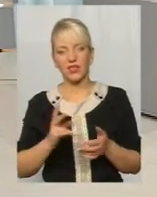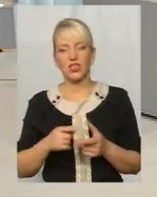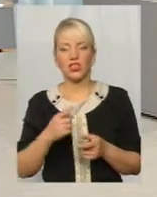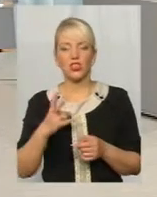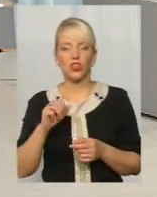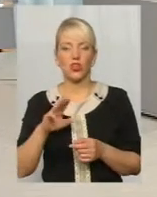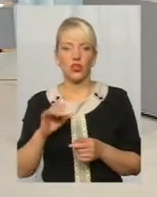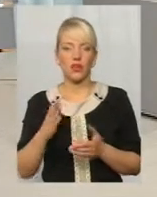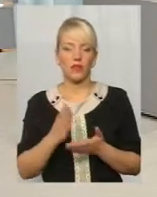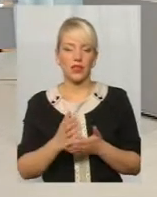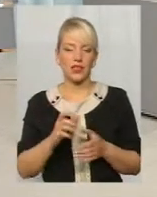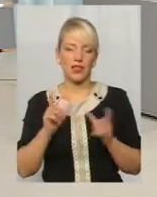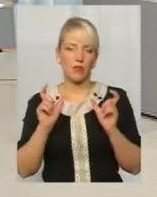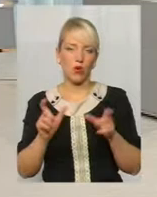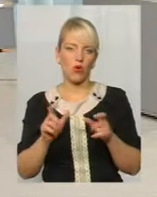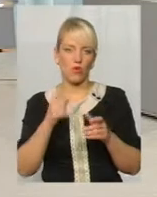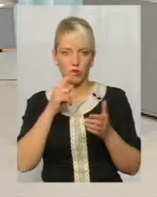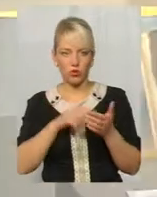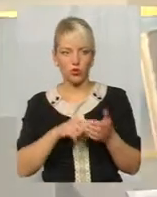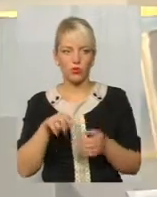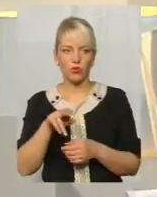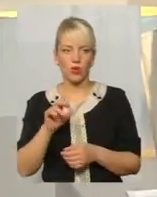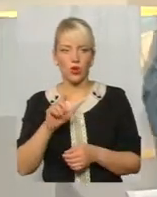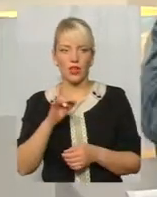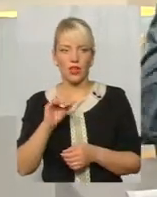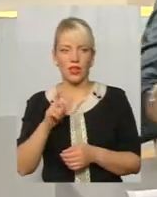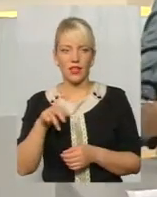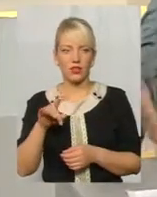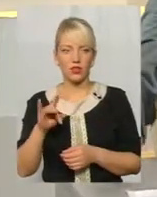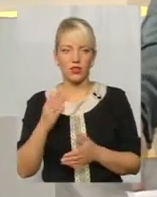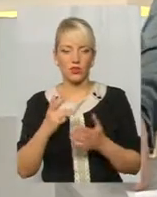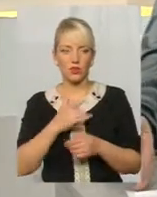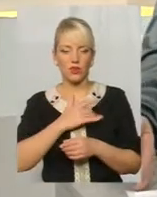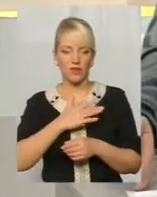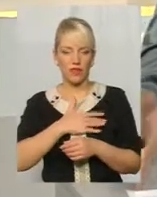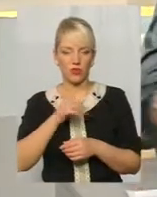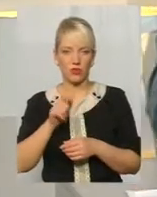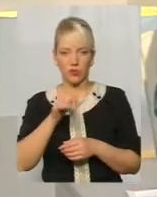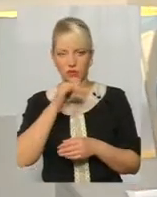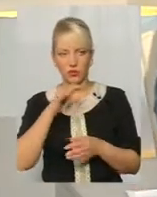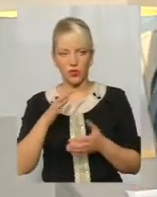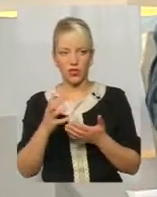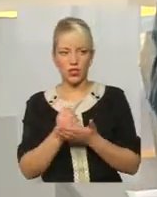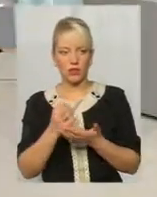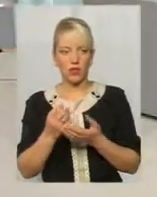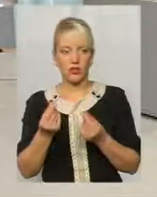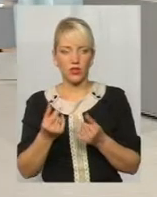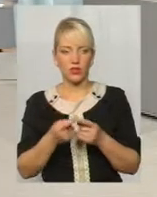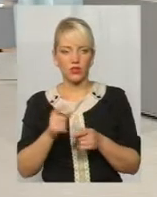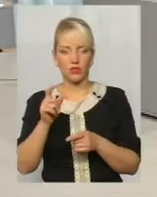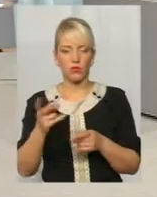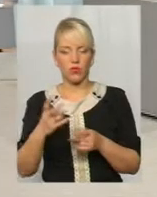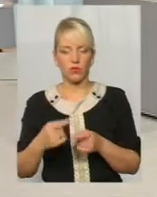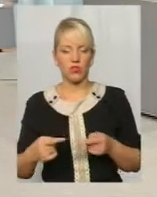мати заблокований доступ до реєстру на певний період. Якщо це приватна особа, він не зможе заробляти гроші. Йому треба працювати